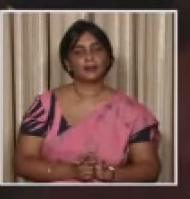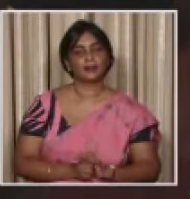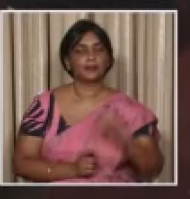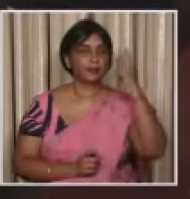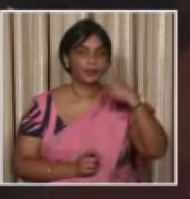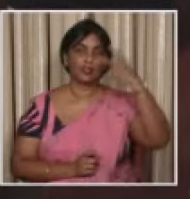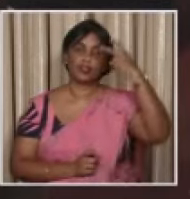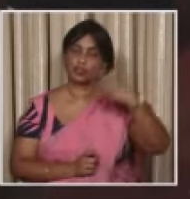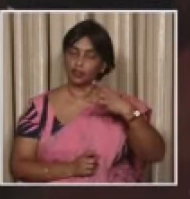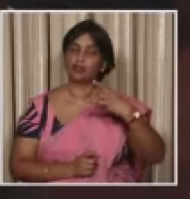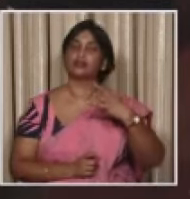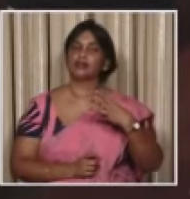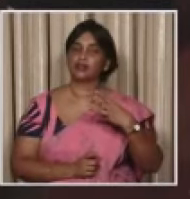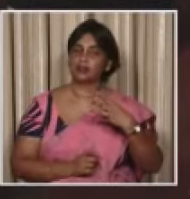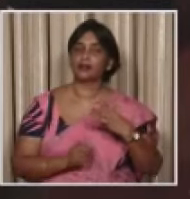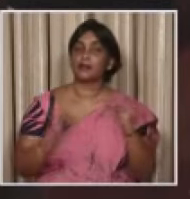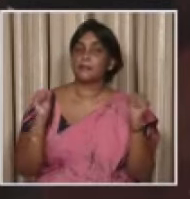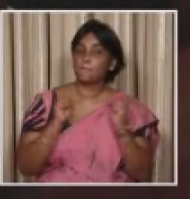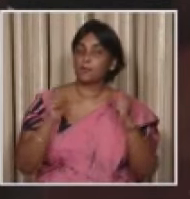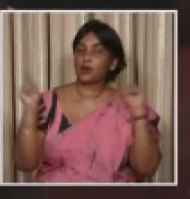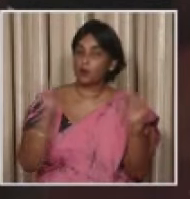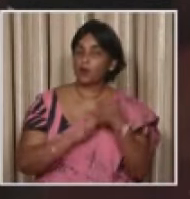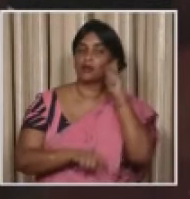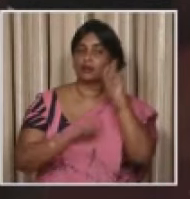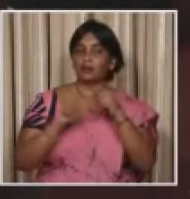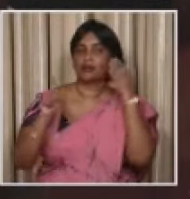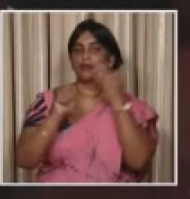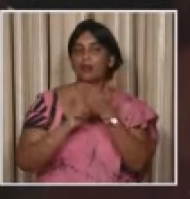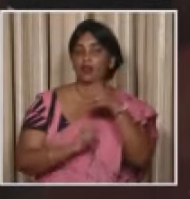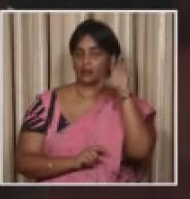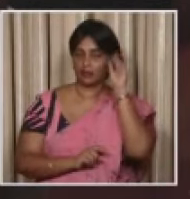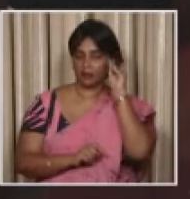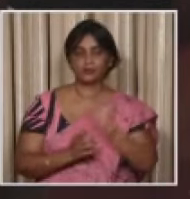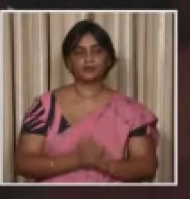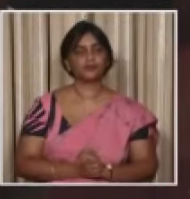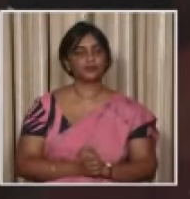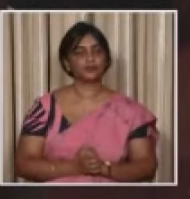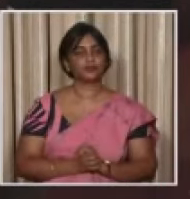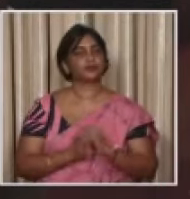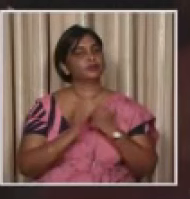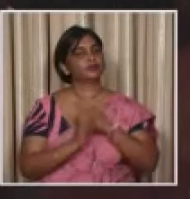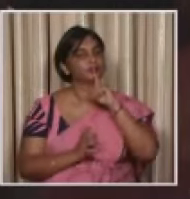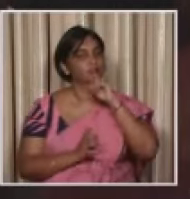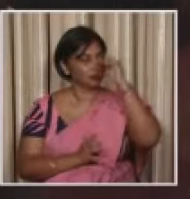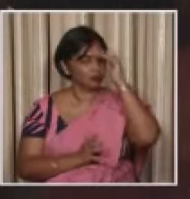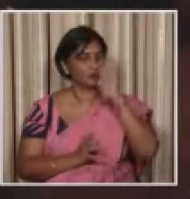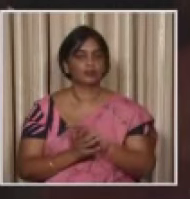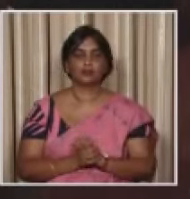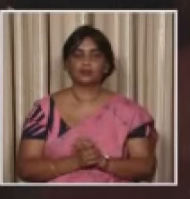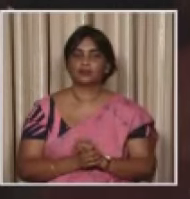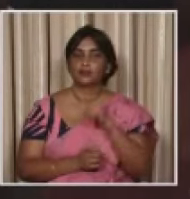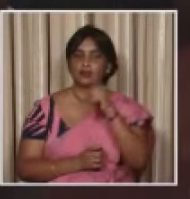දෙවනි තුන්වෙනි වතාවටත් බය වෙලා පැනලා කියන කට්ටිය පිළිබඳව හොඳ අවබෝධයක් ගන්න ගරු කතානායකතුමනි